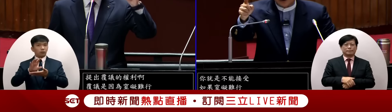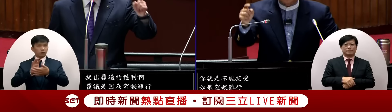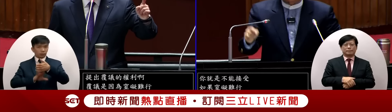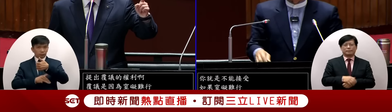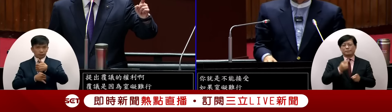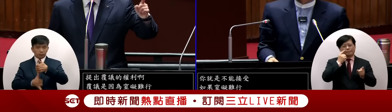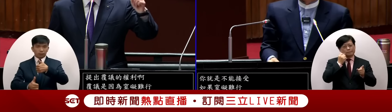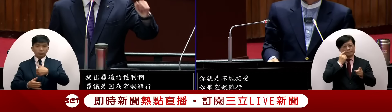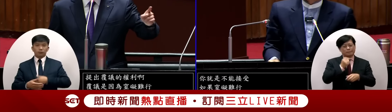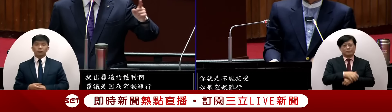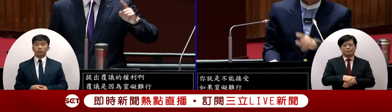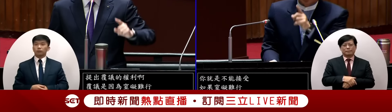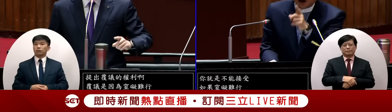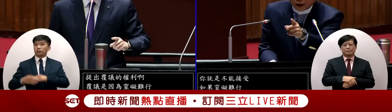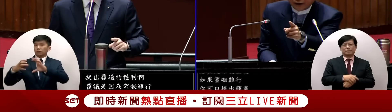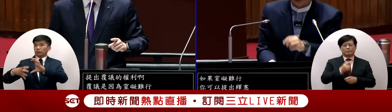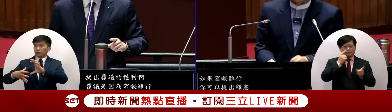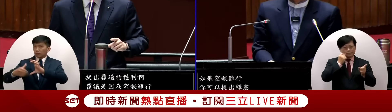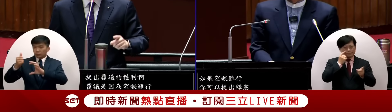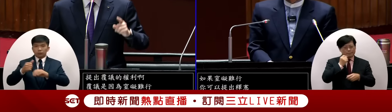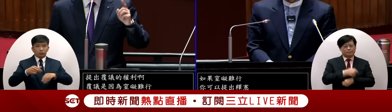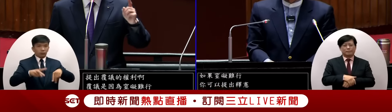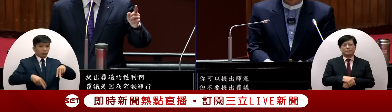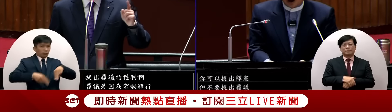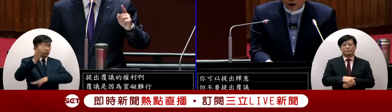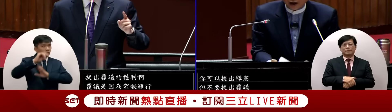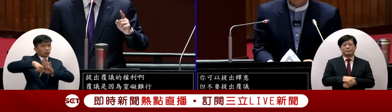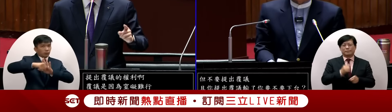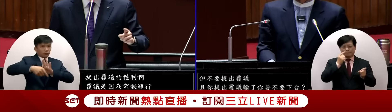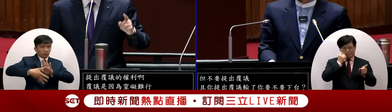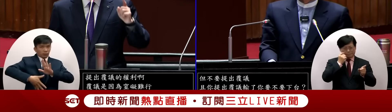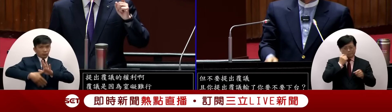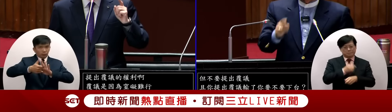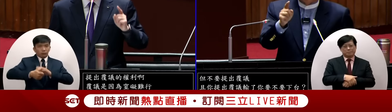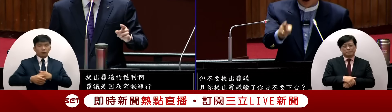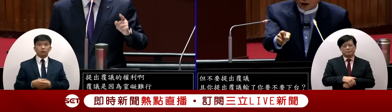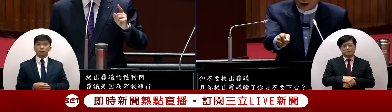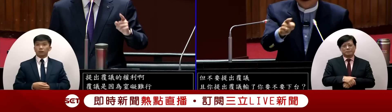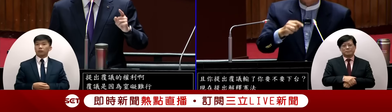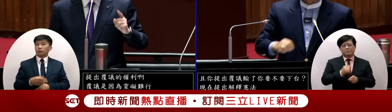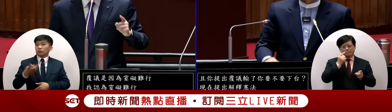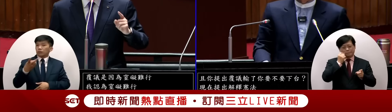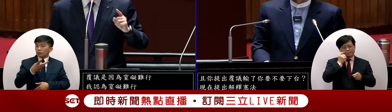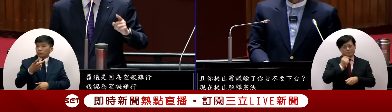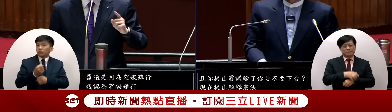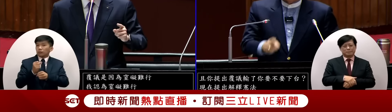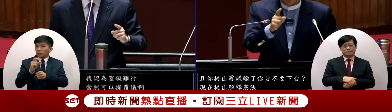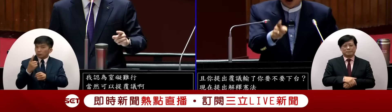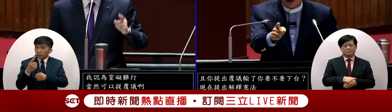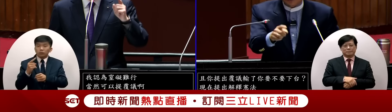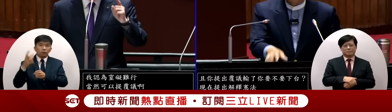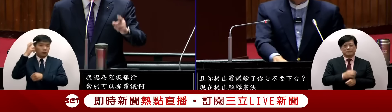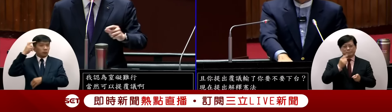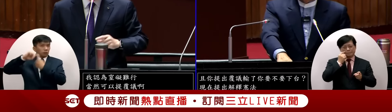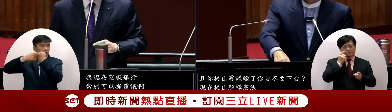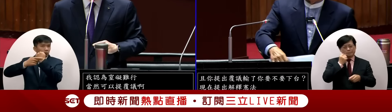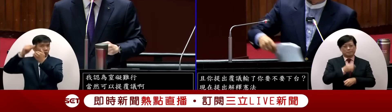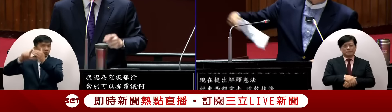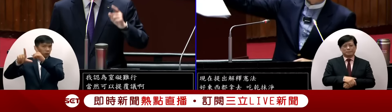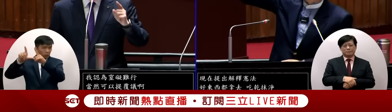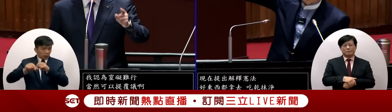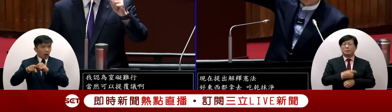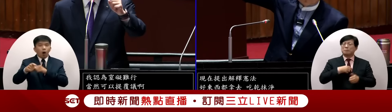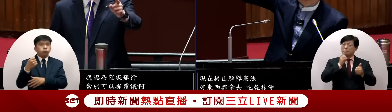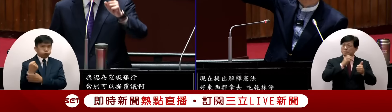可怜呐、啊！ 总统跟行政院长，总统跟行政院长。都照宪法的秩序来换，你应该支